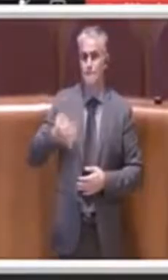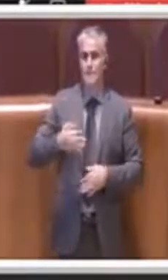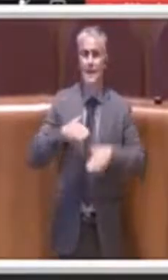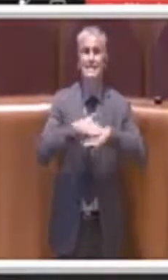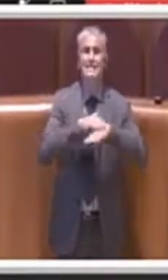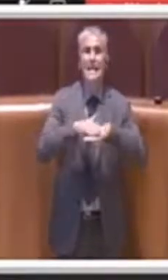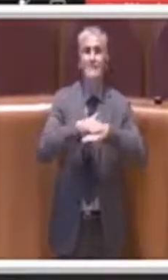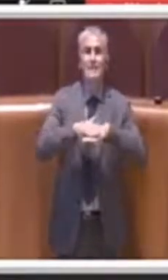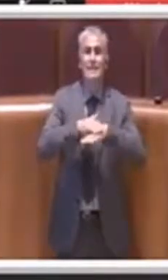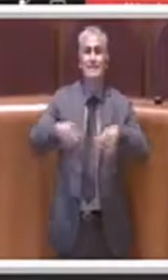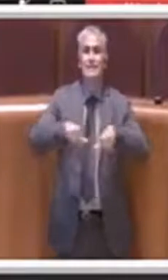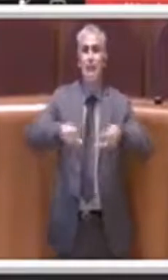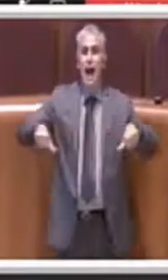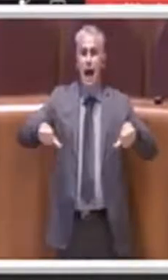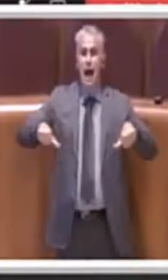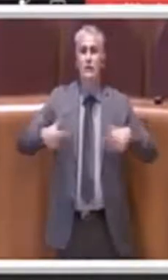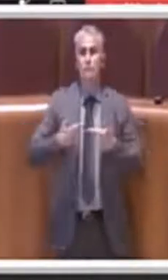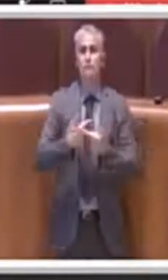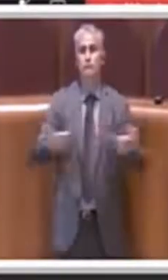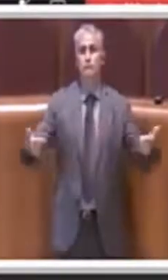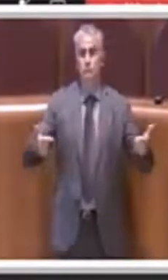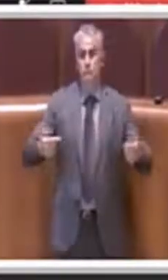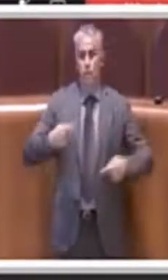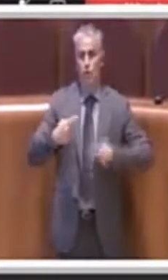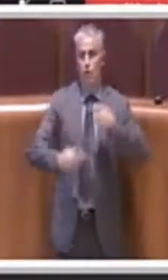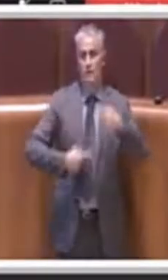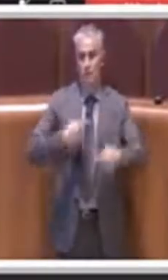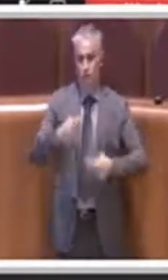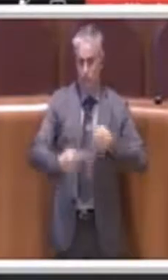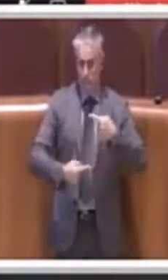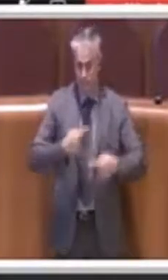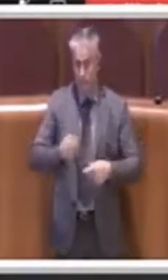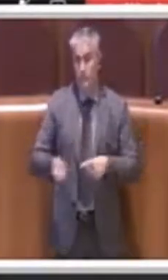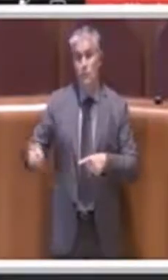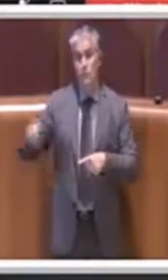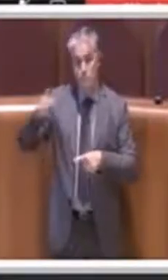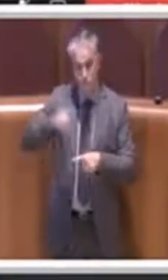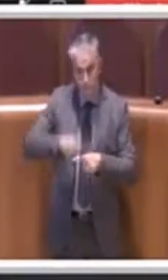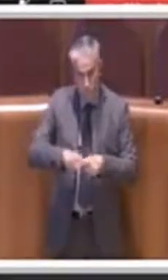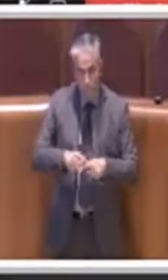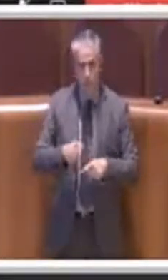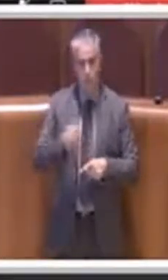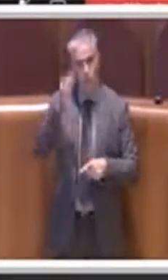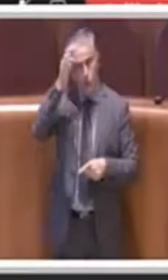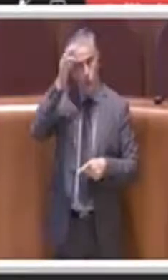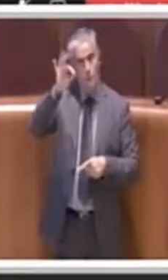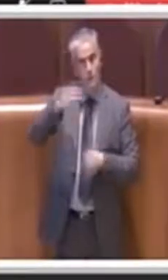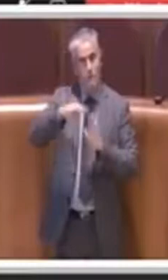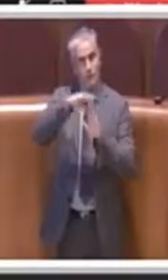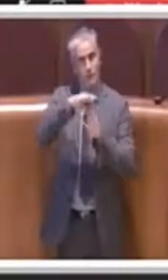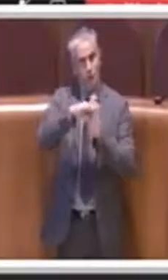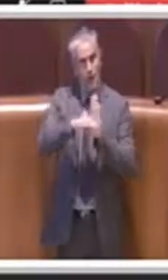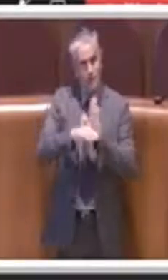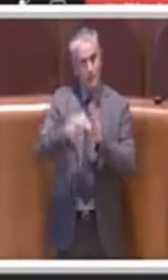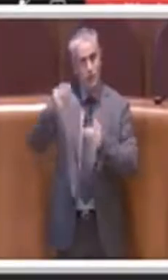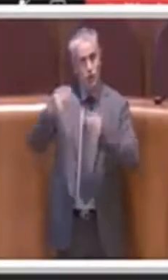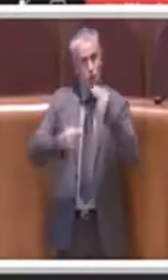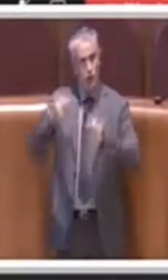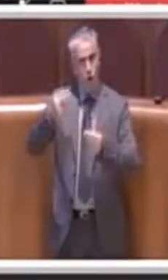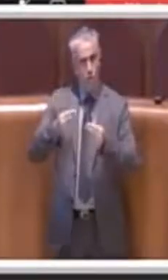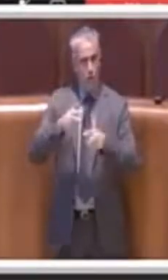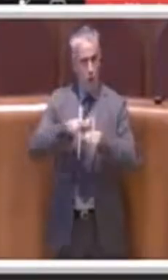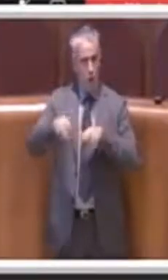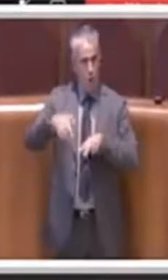servizi essenziali e al tempo stesso e contestualmente anche proseguire con una programmazione economica